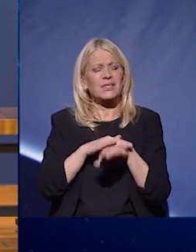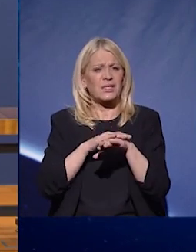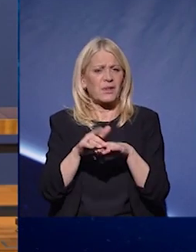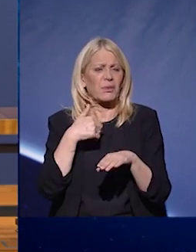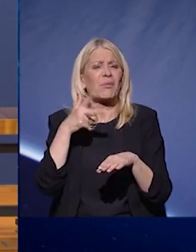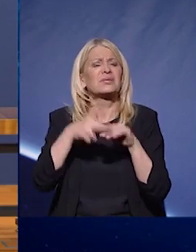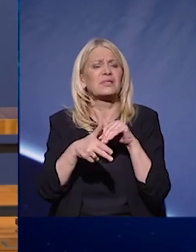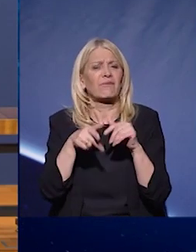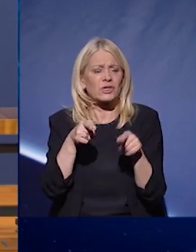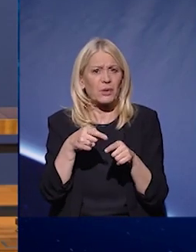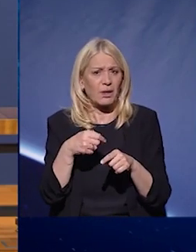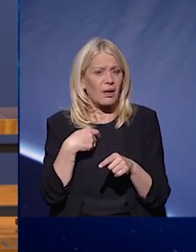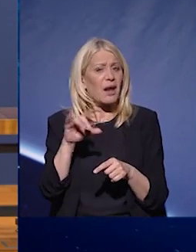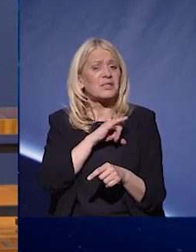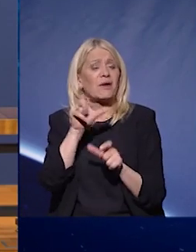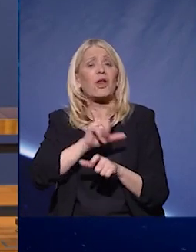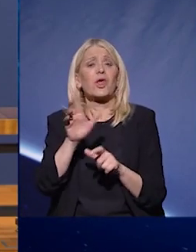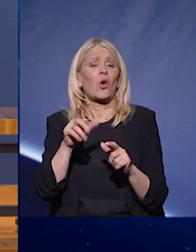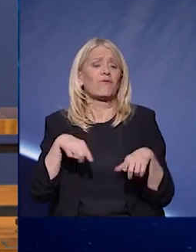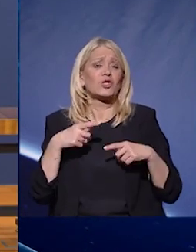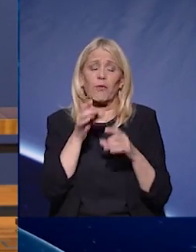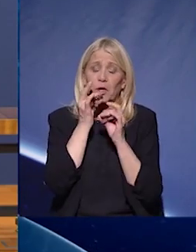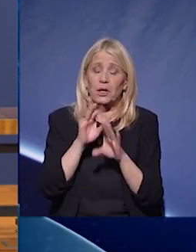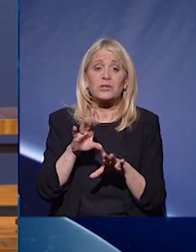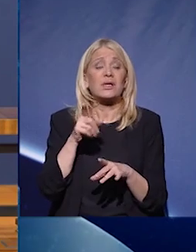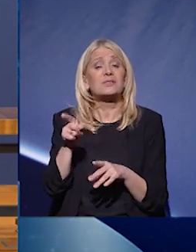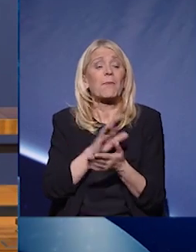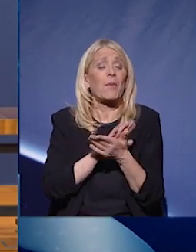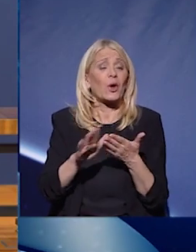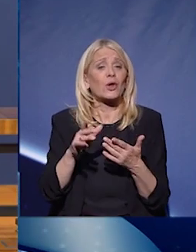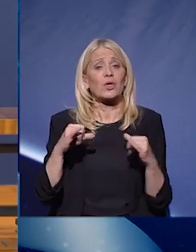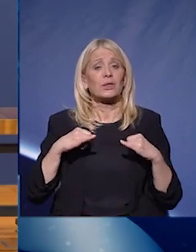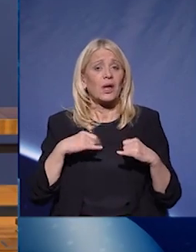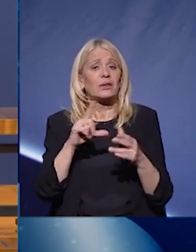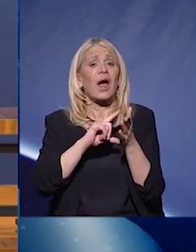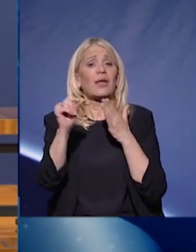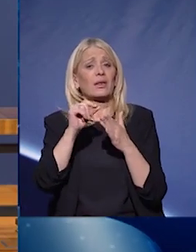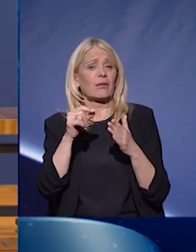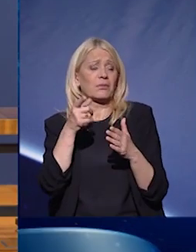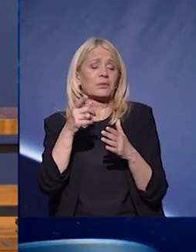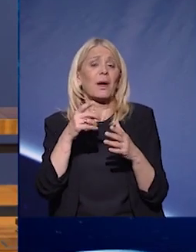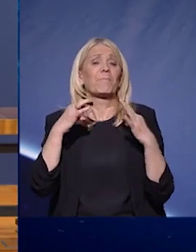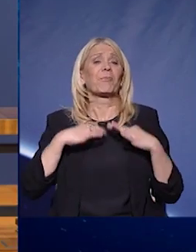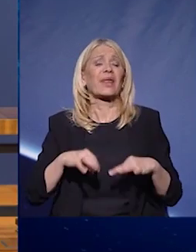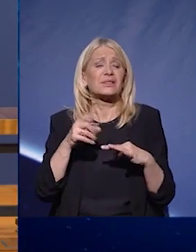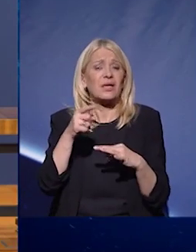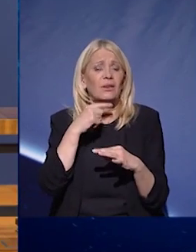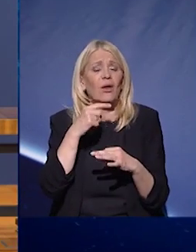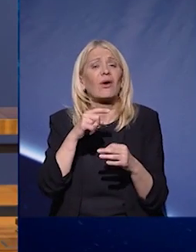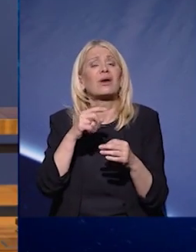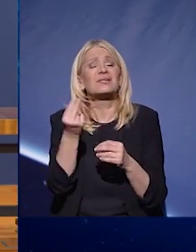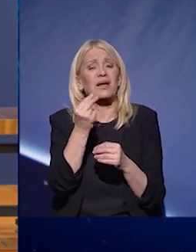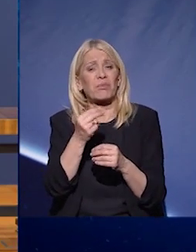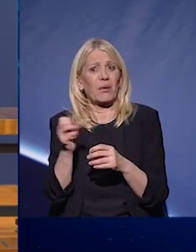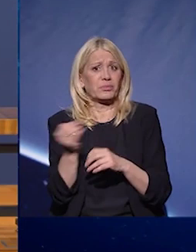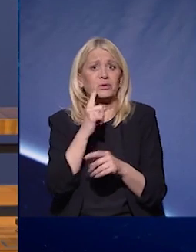samo završim, ne zanima ih ni njihov život, ni ništa, nego ih prosto zanima da izoluju predsednika Srbije iz političkog javnog života. Vi